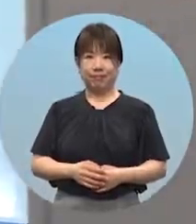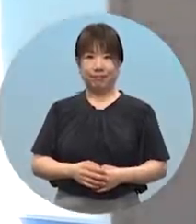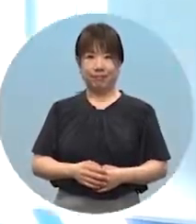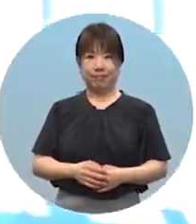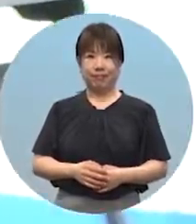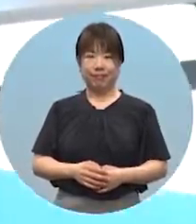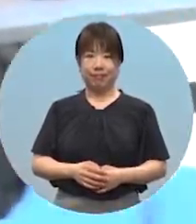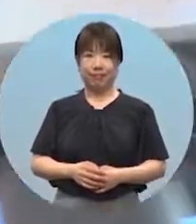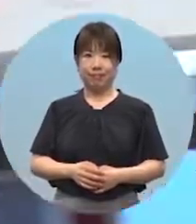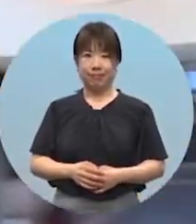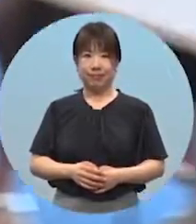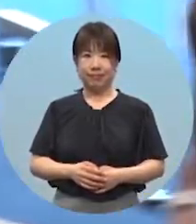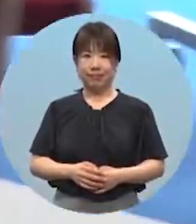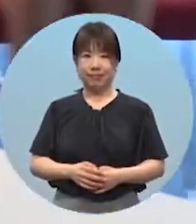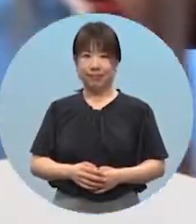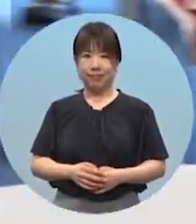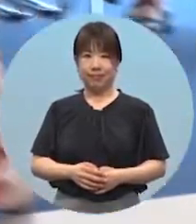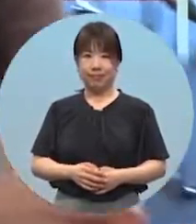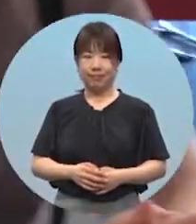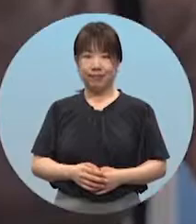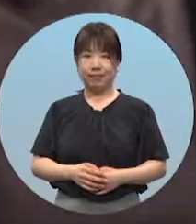はい、